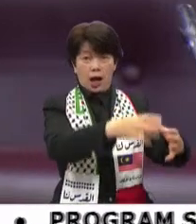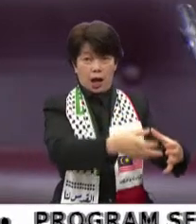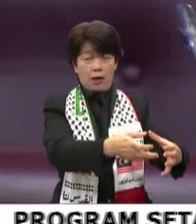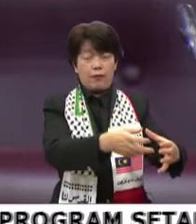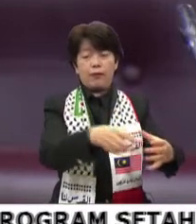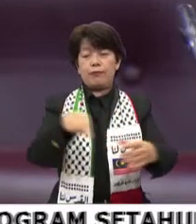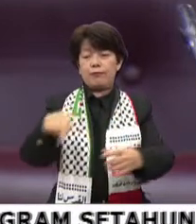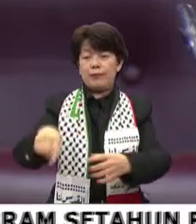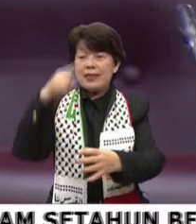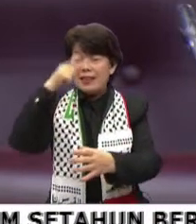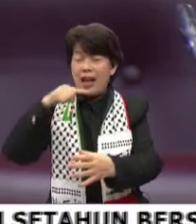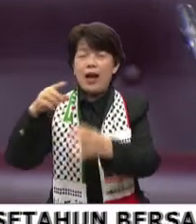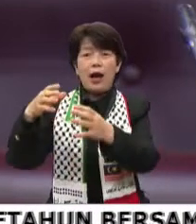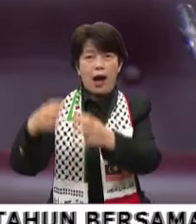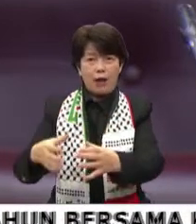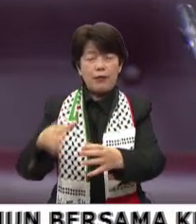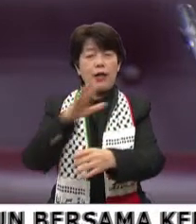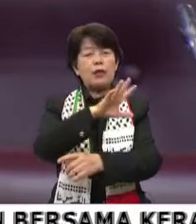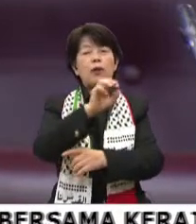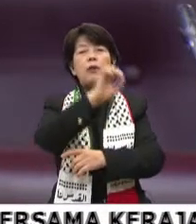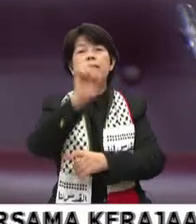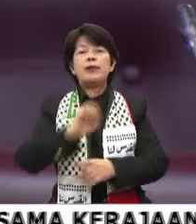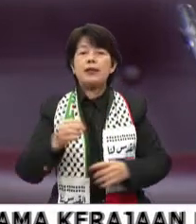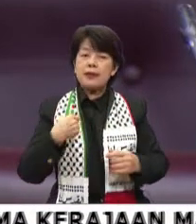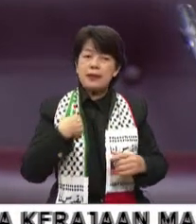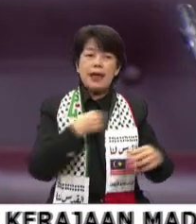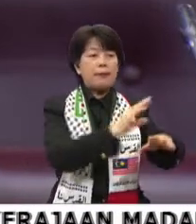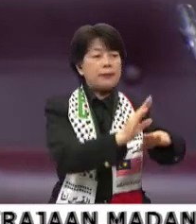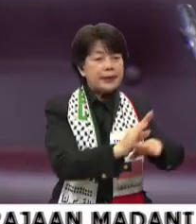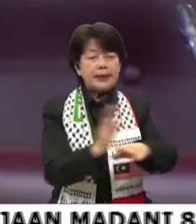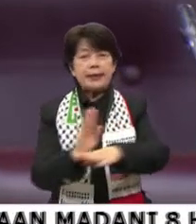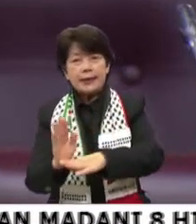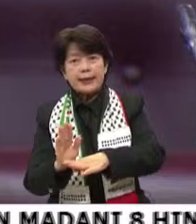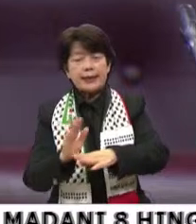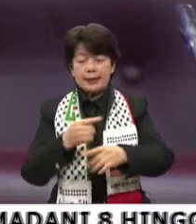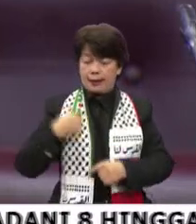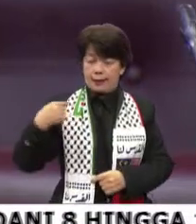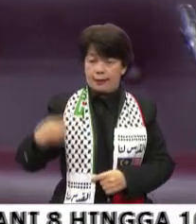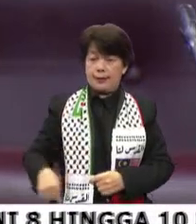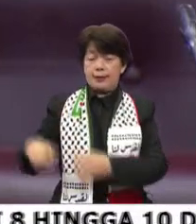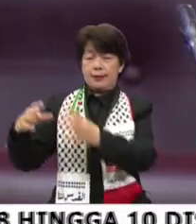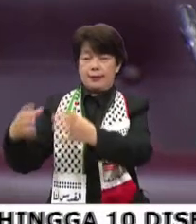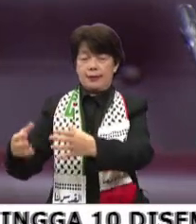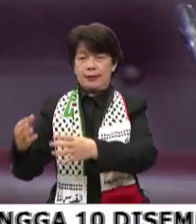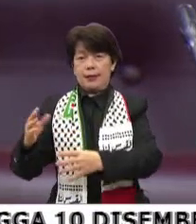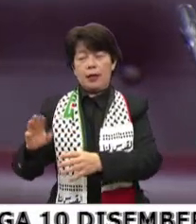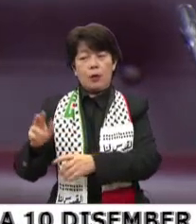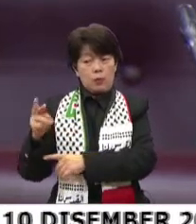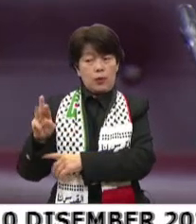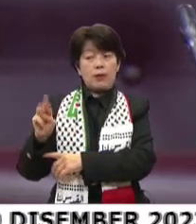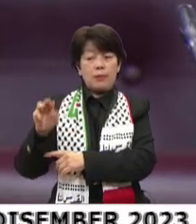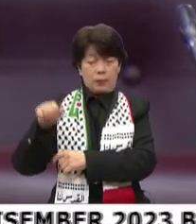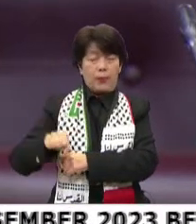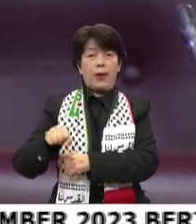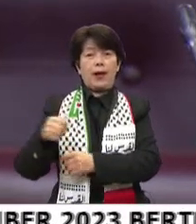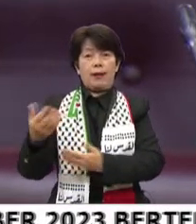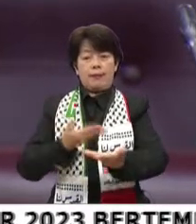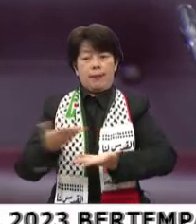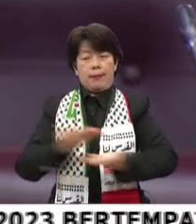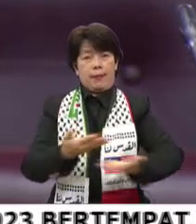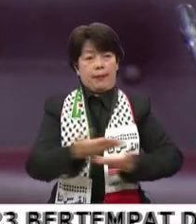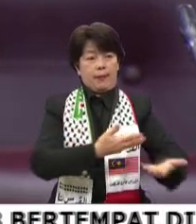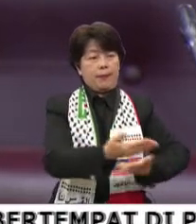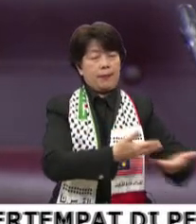melaksanakan 25% pada dagangan kita dengan negara China menggunakan Ringgit dan rinman B